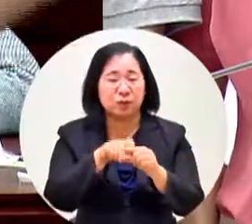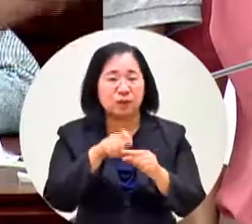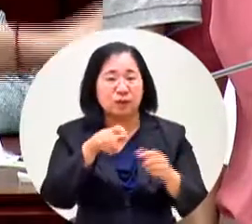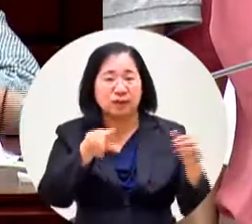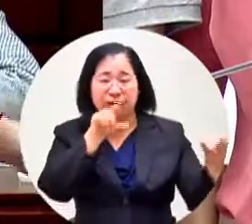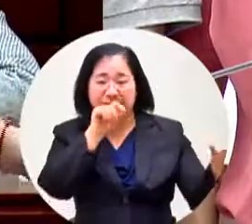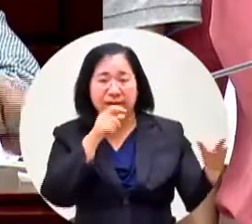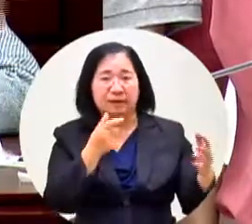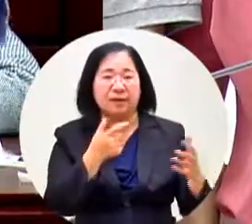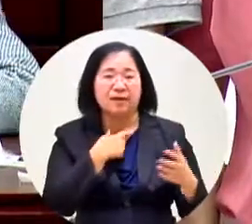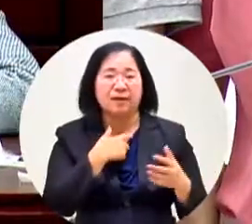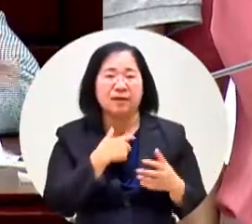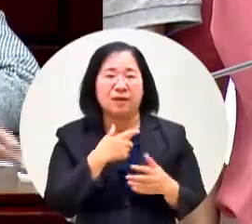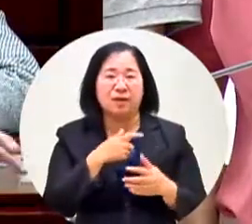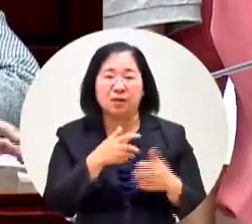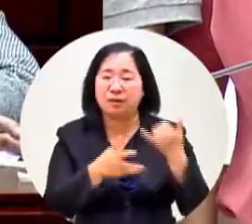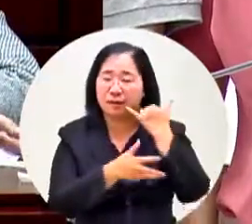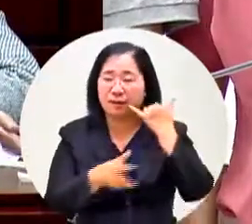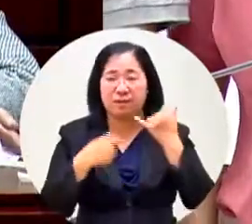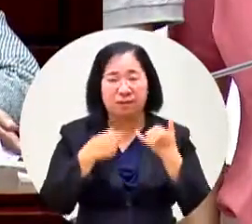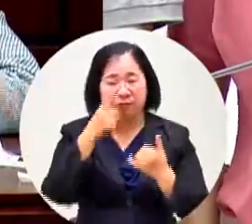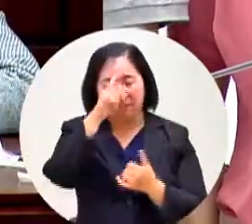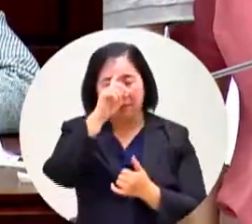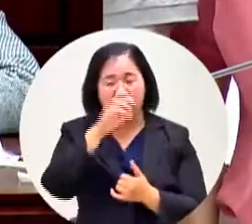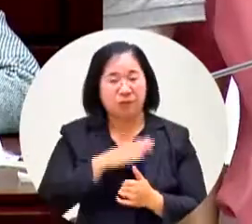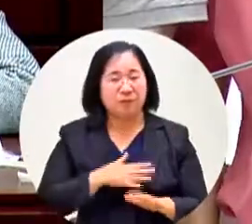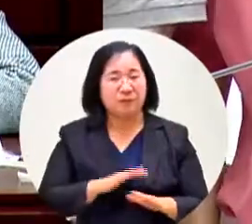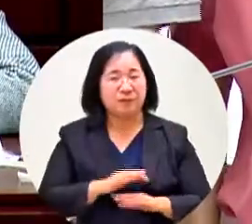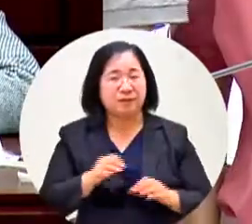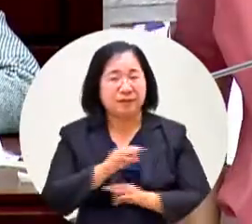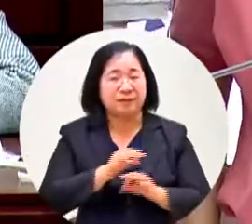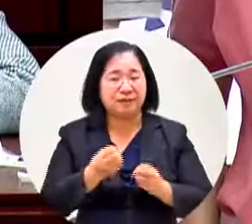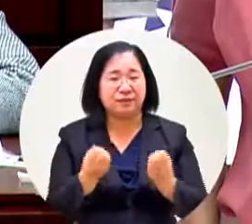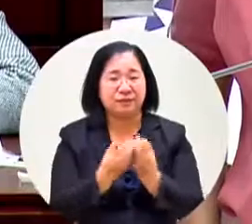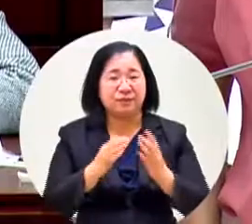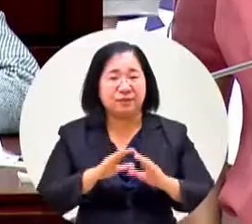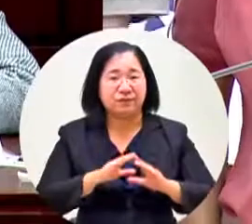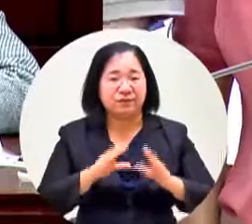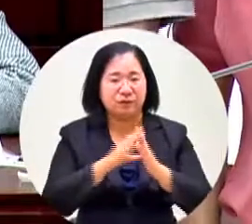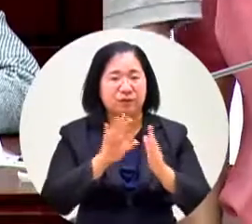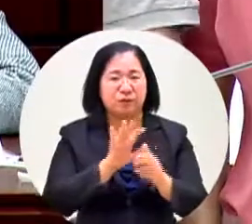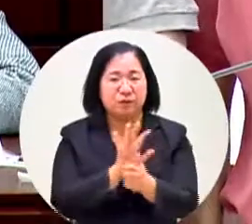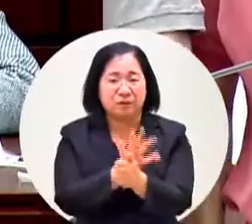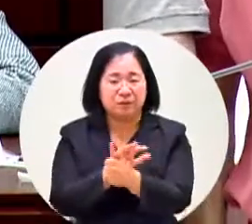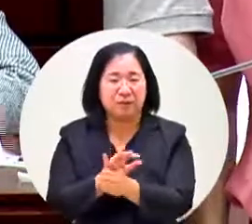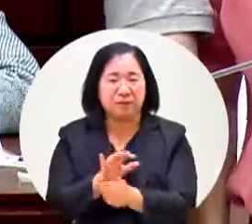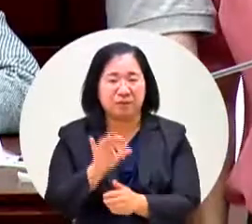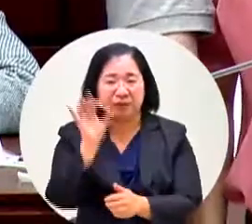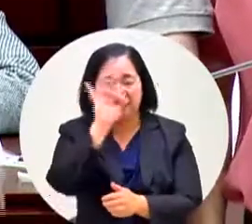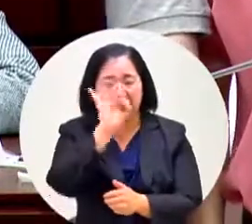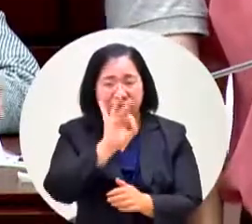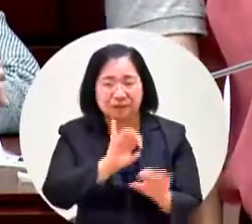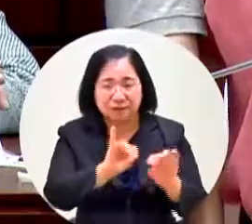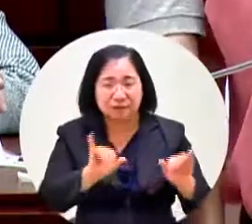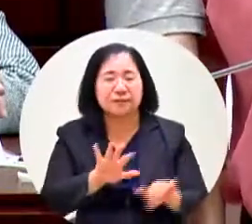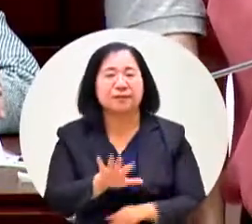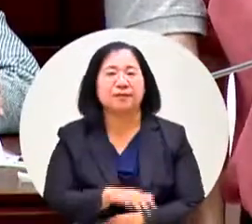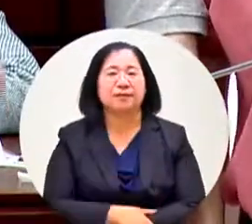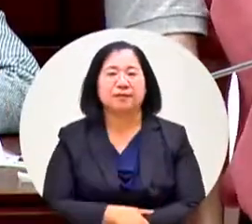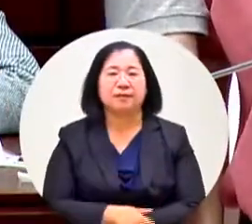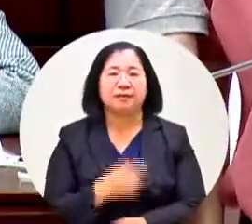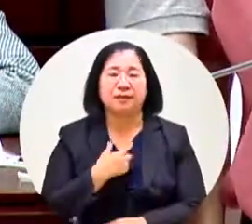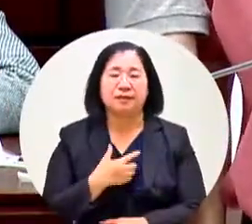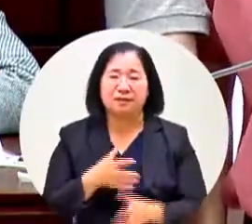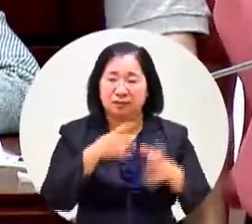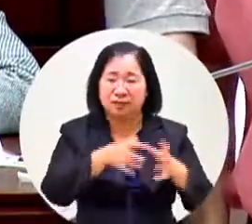者，我们都感谢，包括鸿海。郭台铭董事长说要投资高雄，我们现在金发局就在帮他们找地，